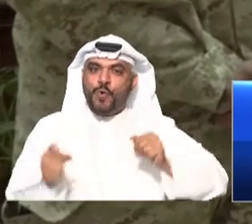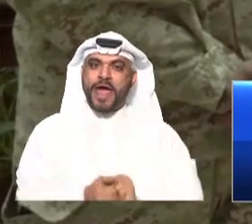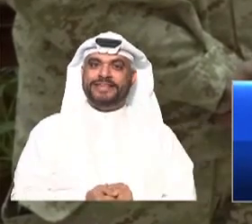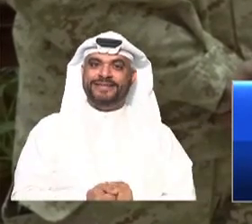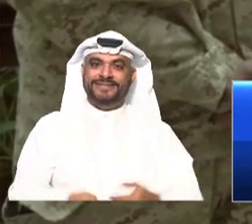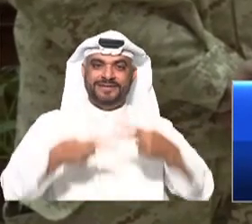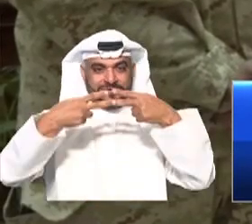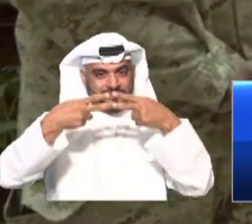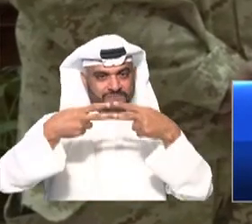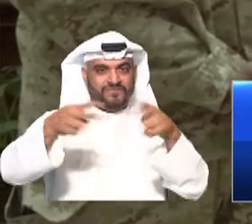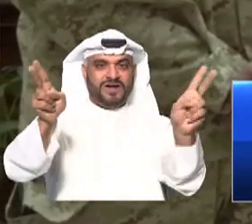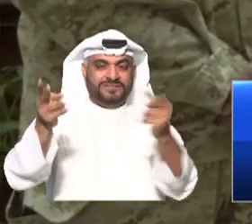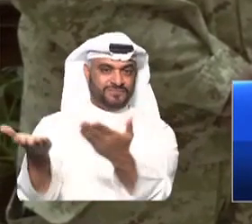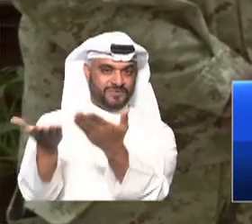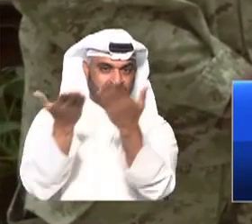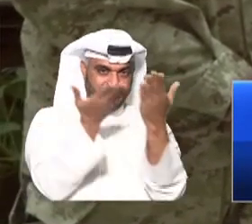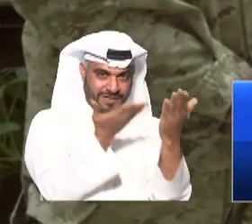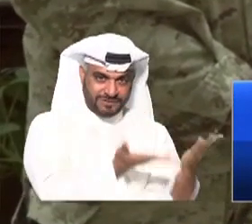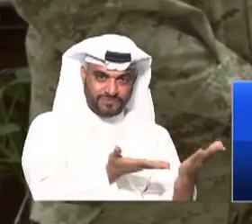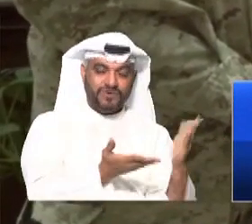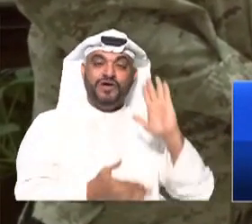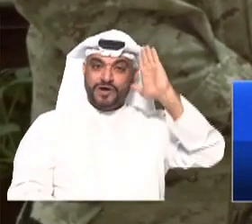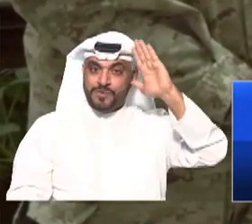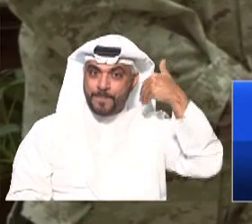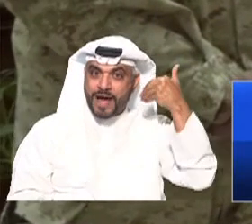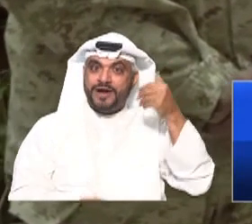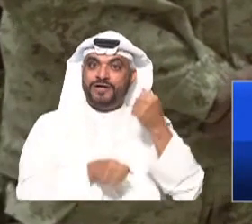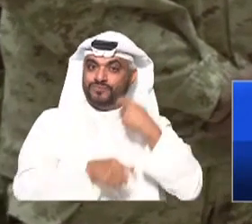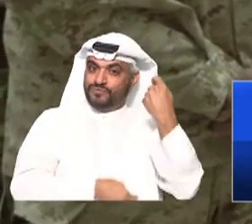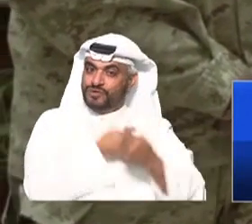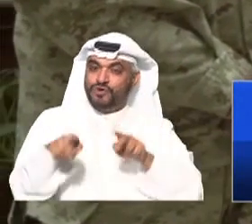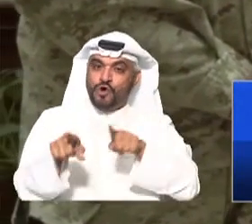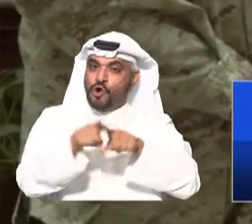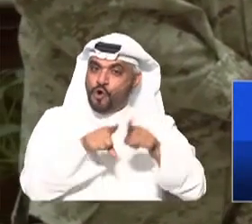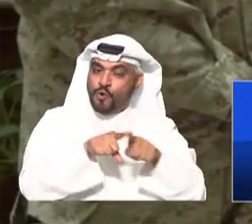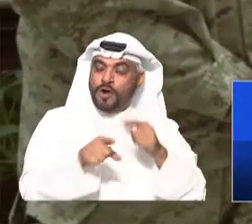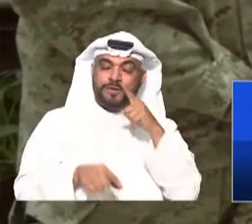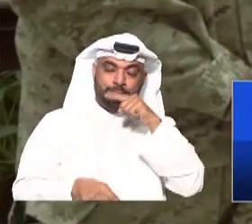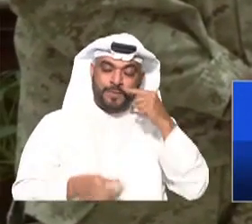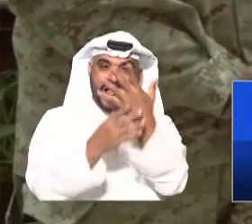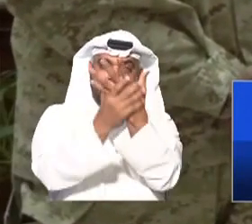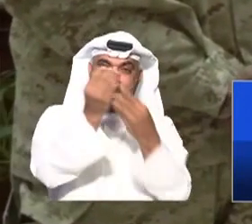المجال لنصف المجتمع الكويتي، خواتنا وبناتنا.